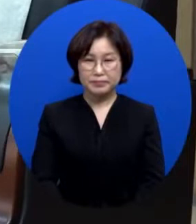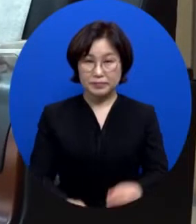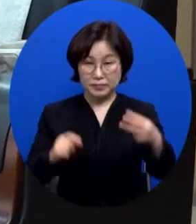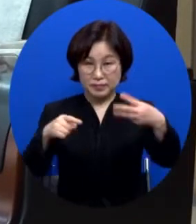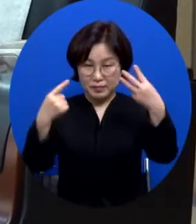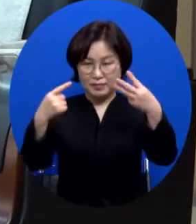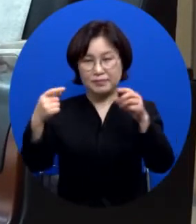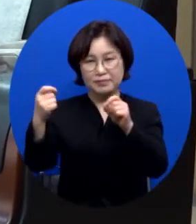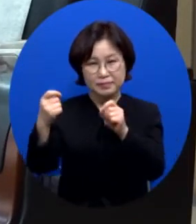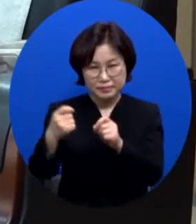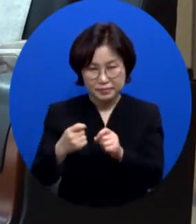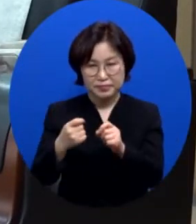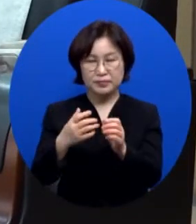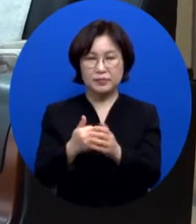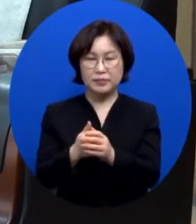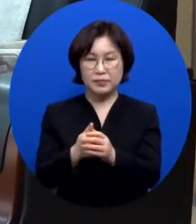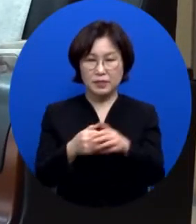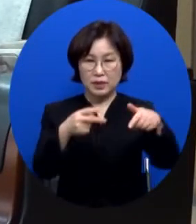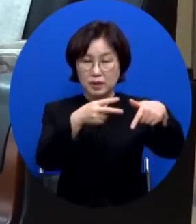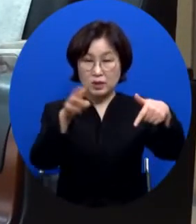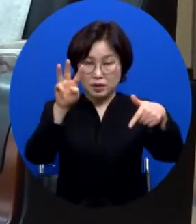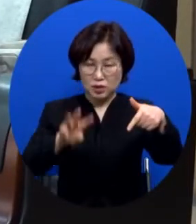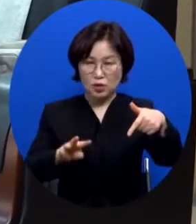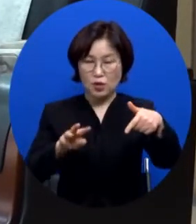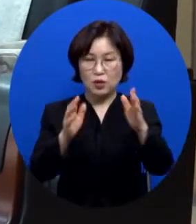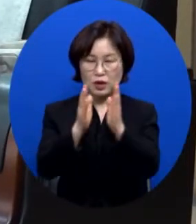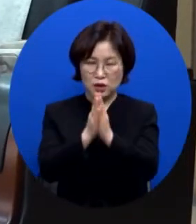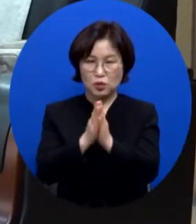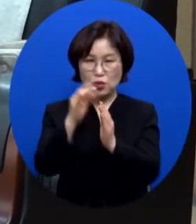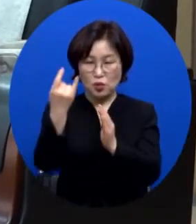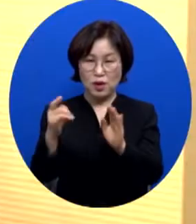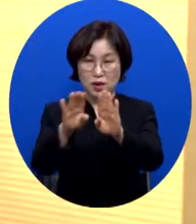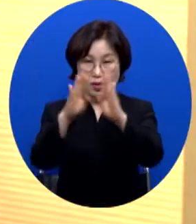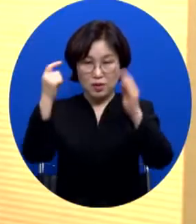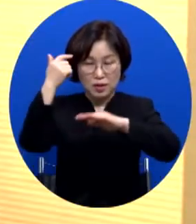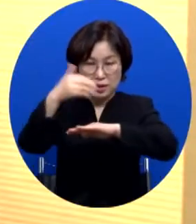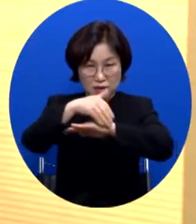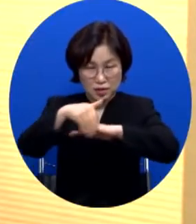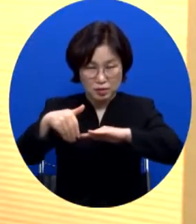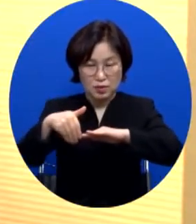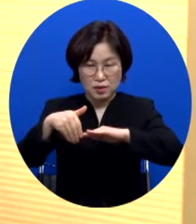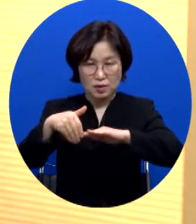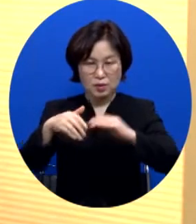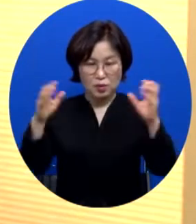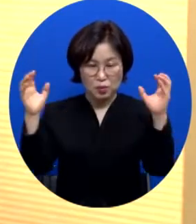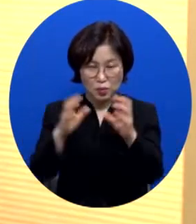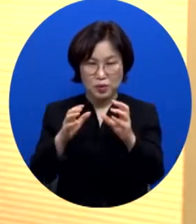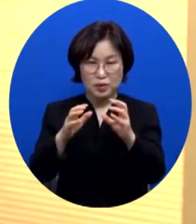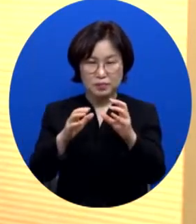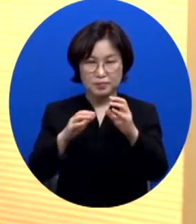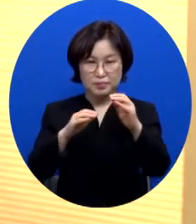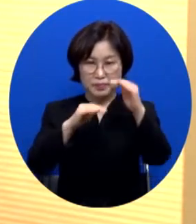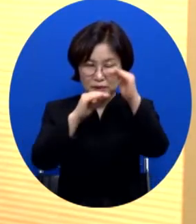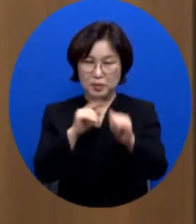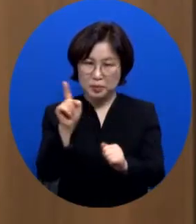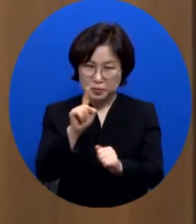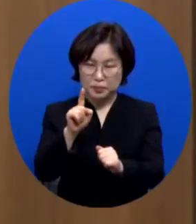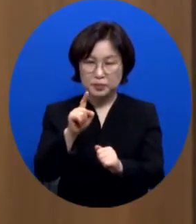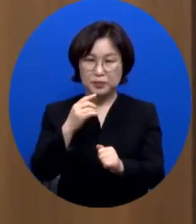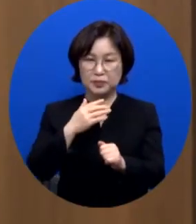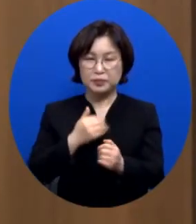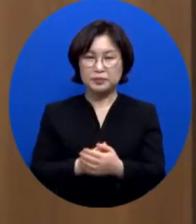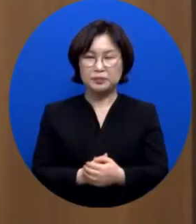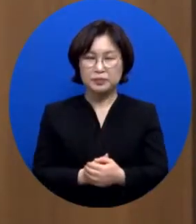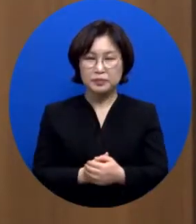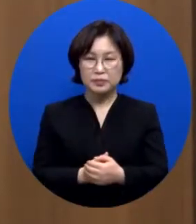3.1절을 앞두고 인천 지역에서 굉장히 큰 대형 집회가 지금 준비 중인 것으로 알고 있습니다. 어떤 집회인지 직접 설명을 좀 해주시죠.